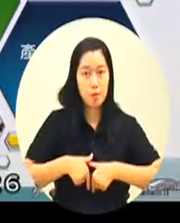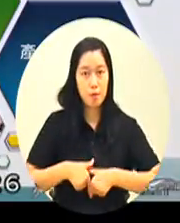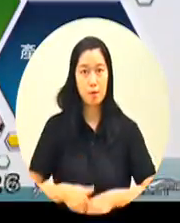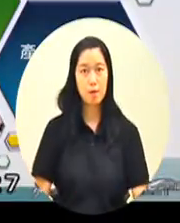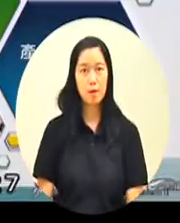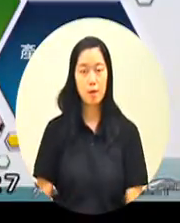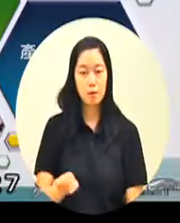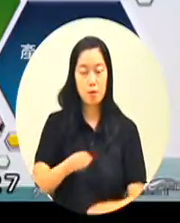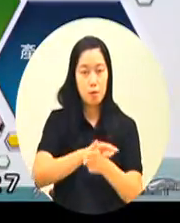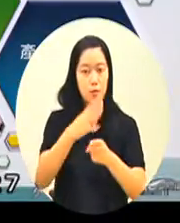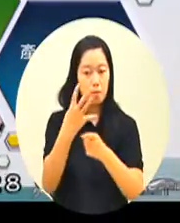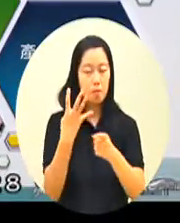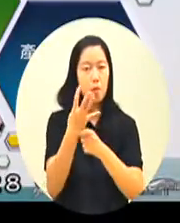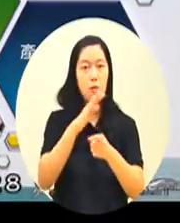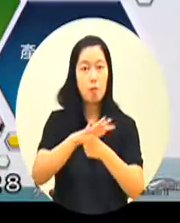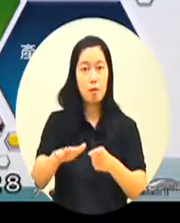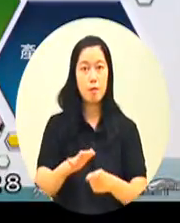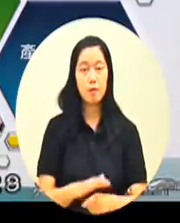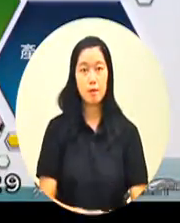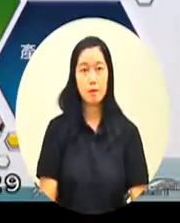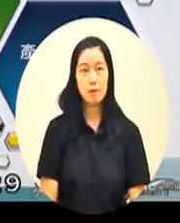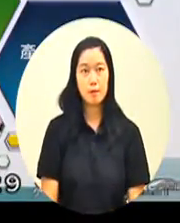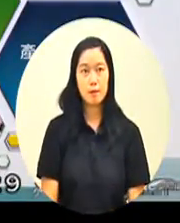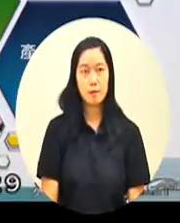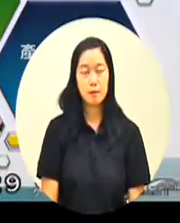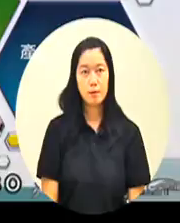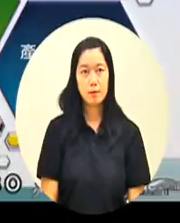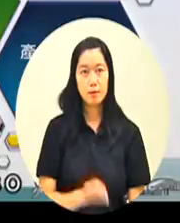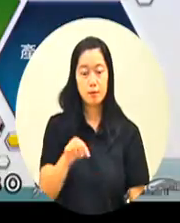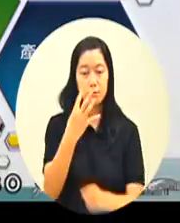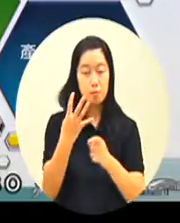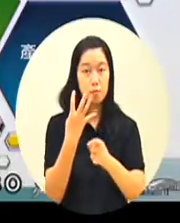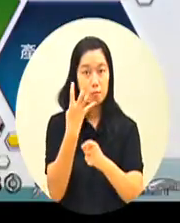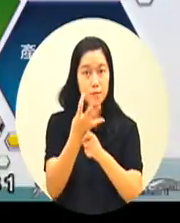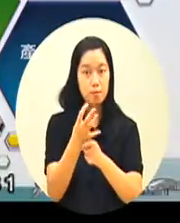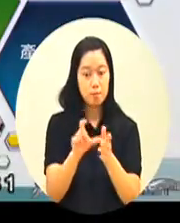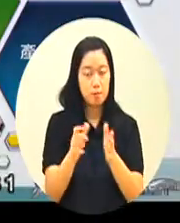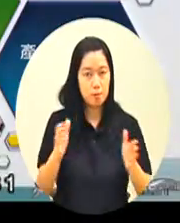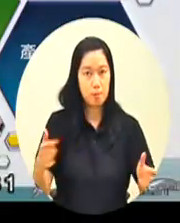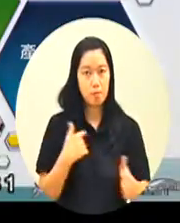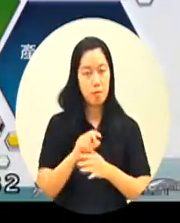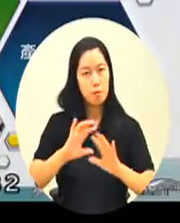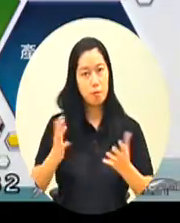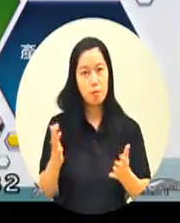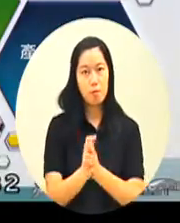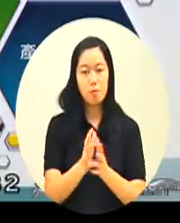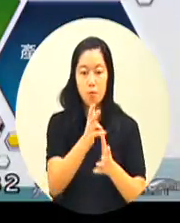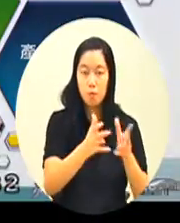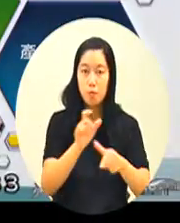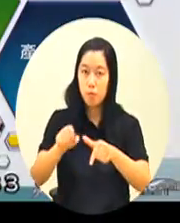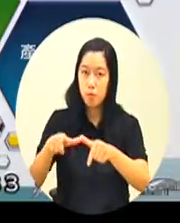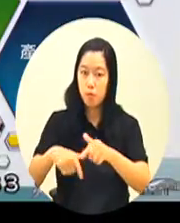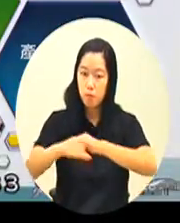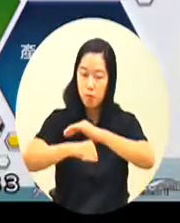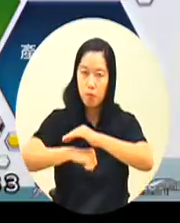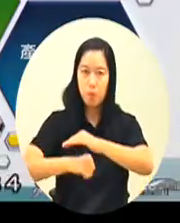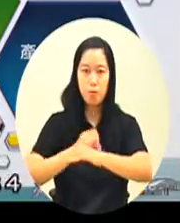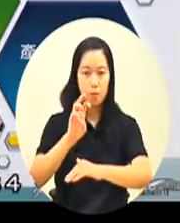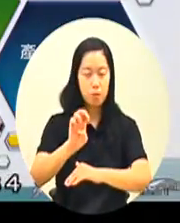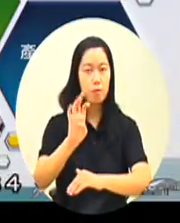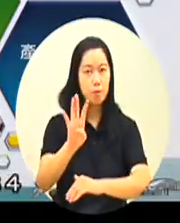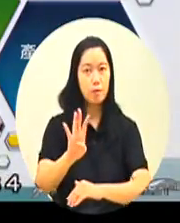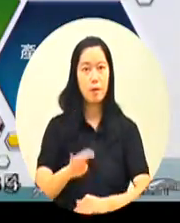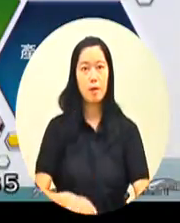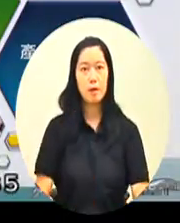今年已经满4周年了哦。那在这个4周年来，我们大概有34个厂家进驻，包括进驻跟离